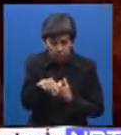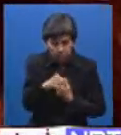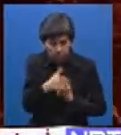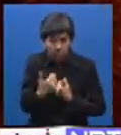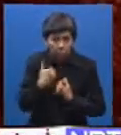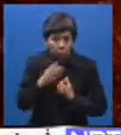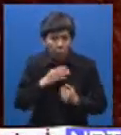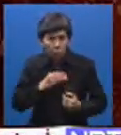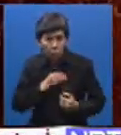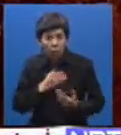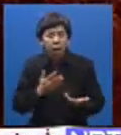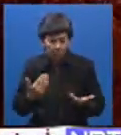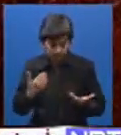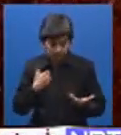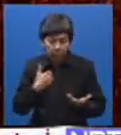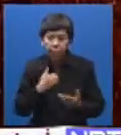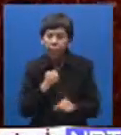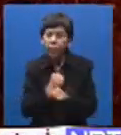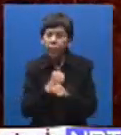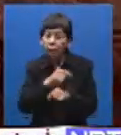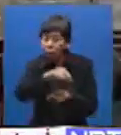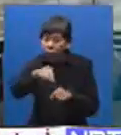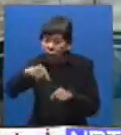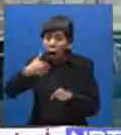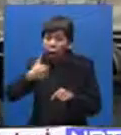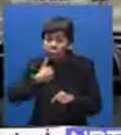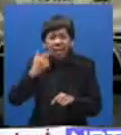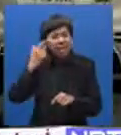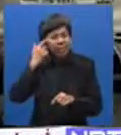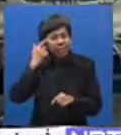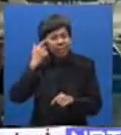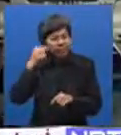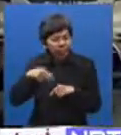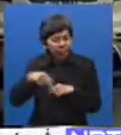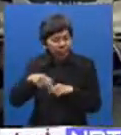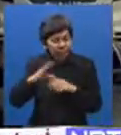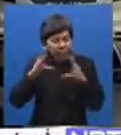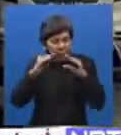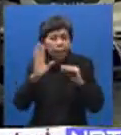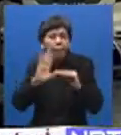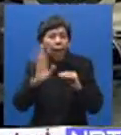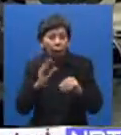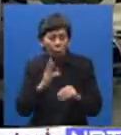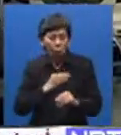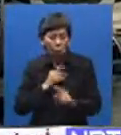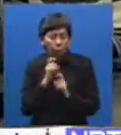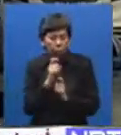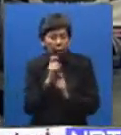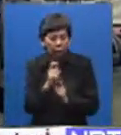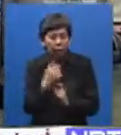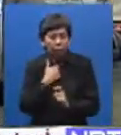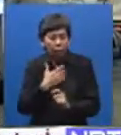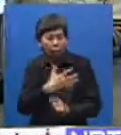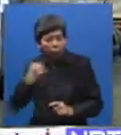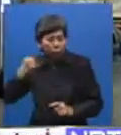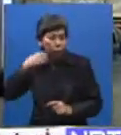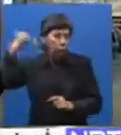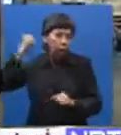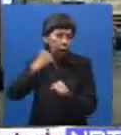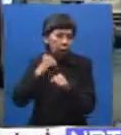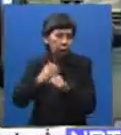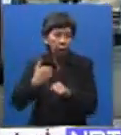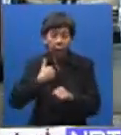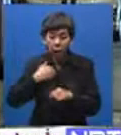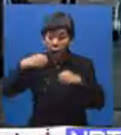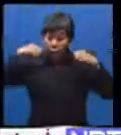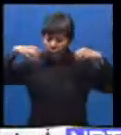ตุร้ายหรือไม่และทำให้หลายคนเลือกที่จะไม่เดินในยามวิกาลเพราะกลัวอันตรายจากมิจฉาชีพแต่หลังจาก